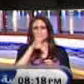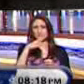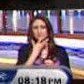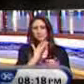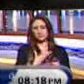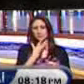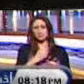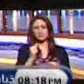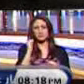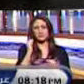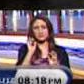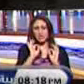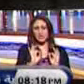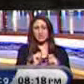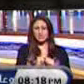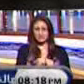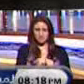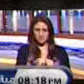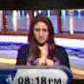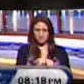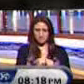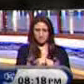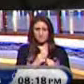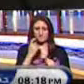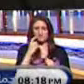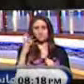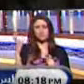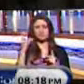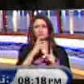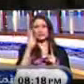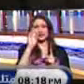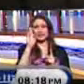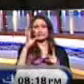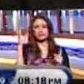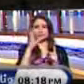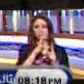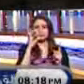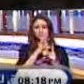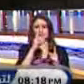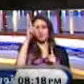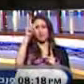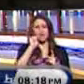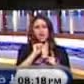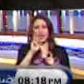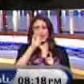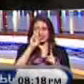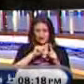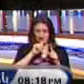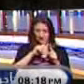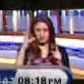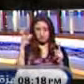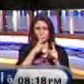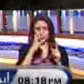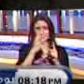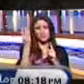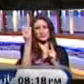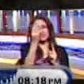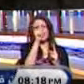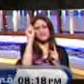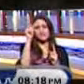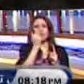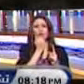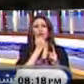المتشددة، يوجد اعتداء على بعض الكنائس مصرية وغير مصرية، حدث تجاوز